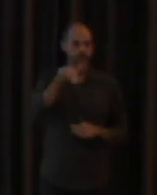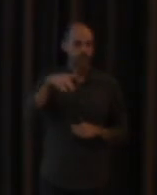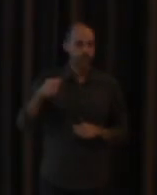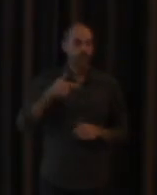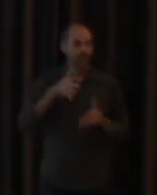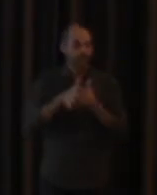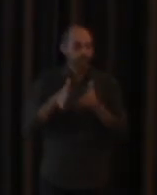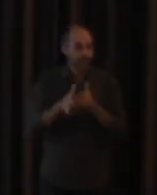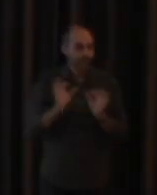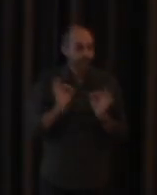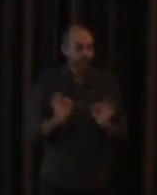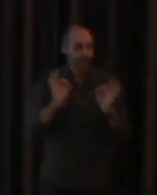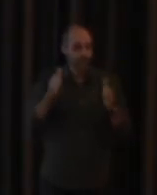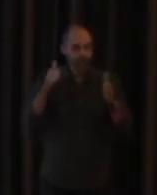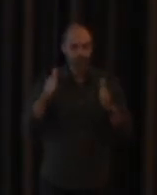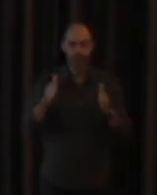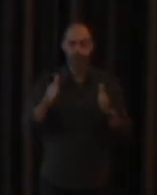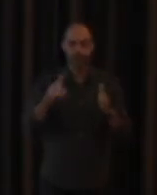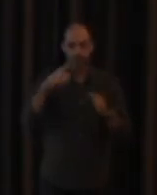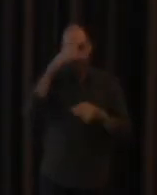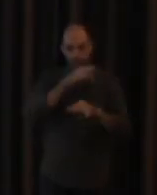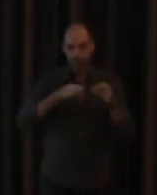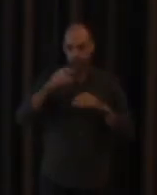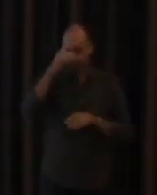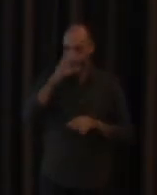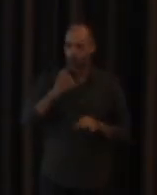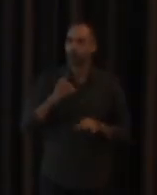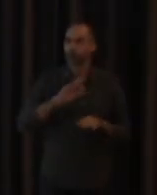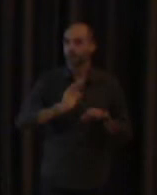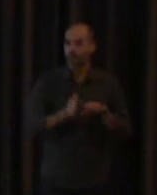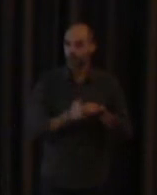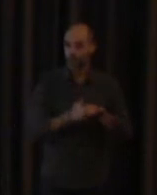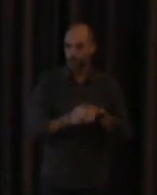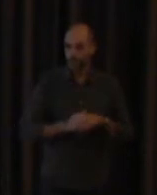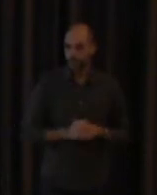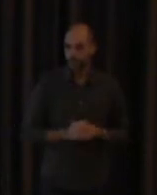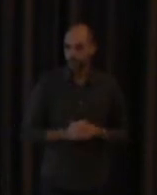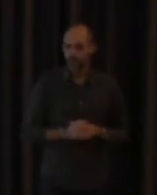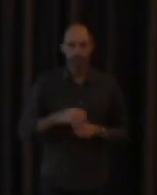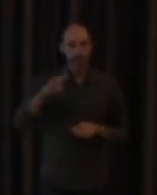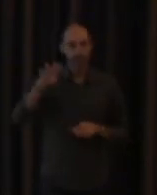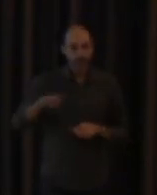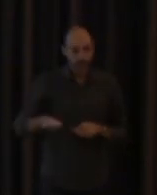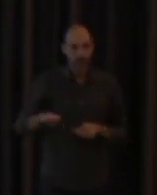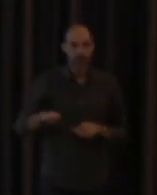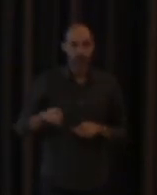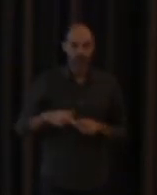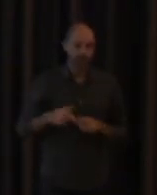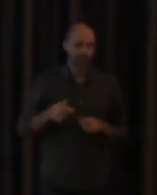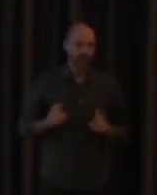focus en els pronoms adverbials, que en català són la mar de